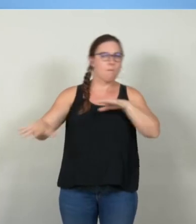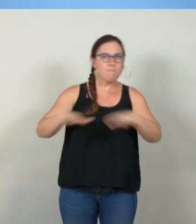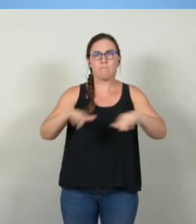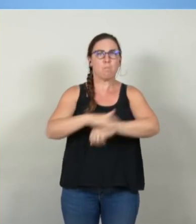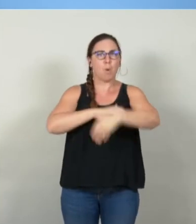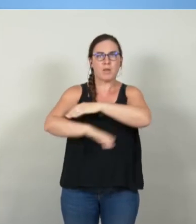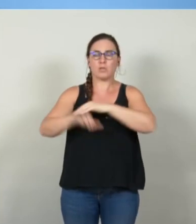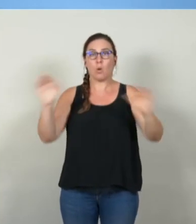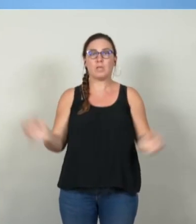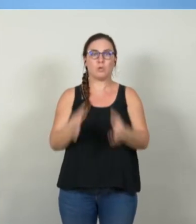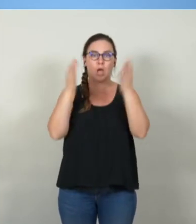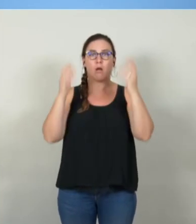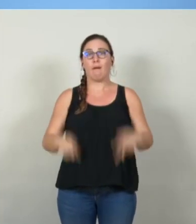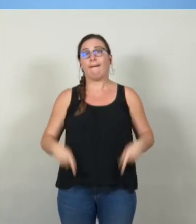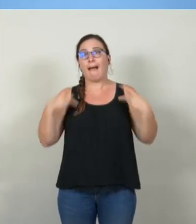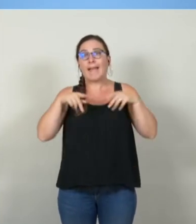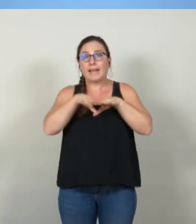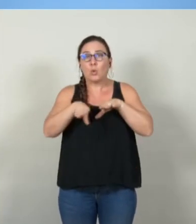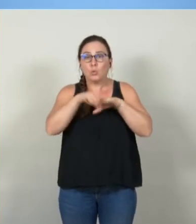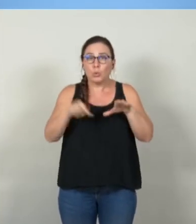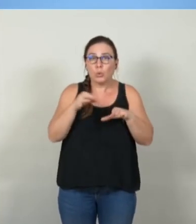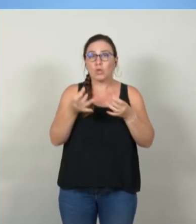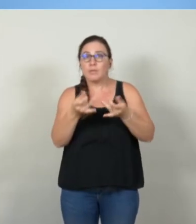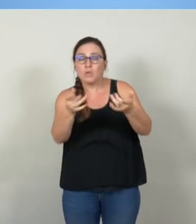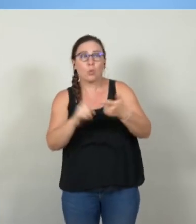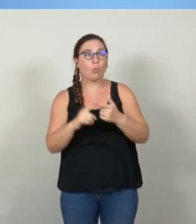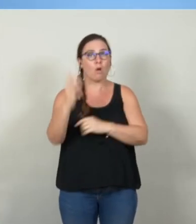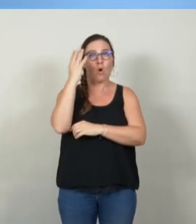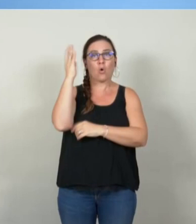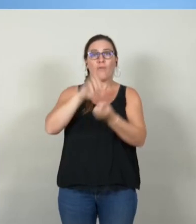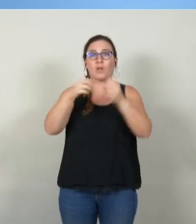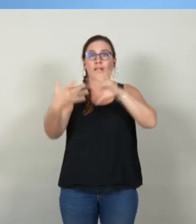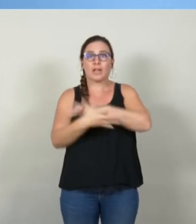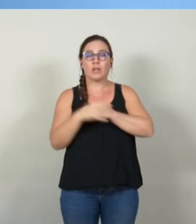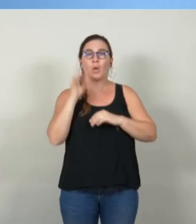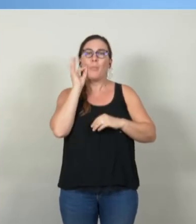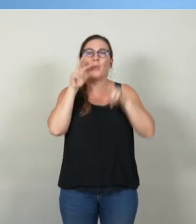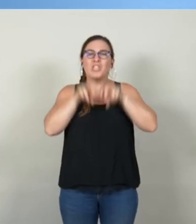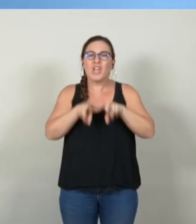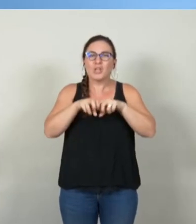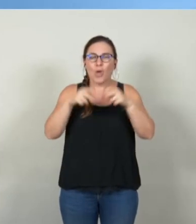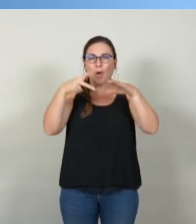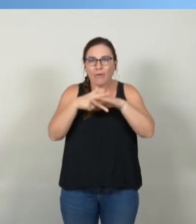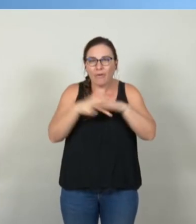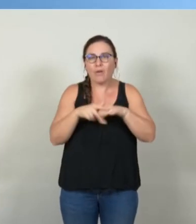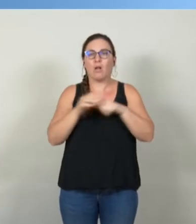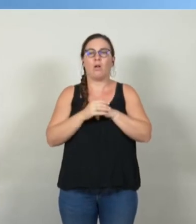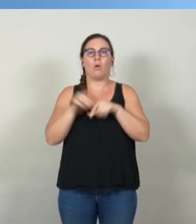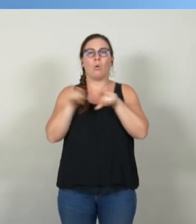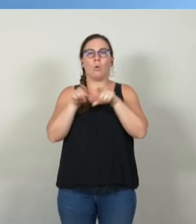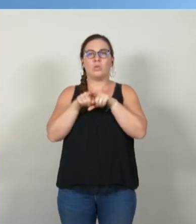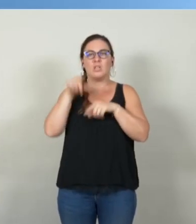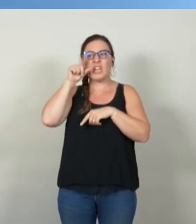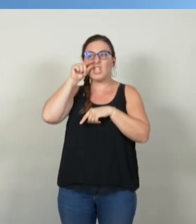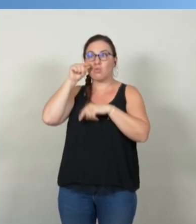il y a eu un atelier couture et sensibilisation une conférence en ligne des petits chercheurs l'inauguration des nichoirs du passage du marché